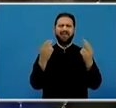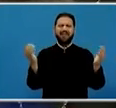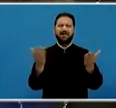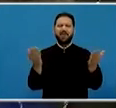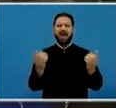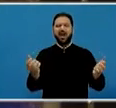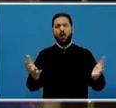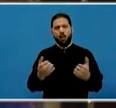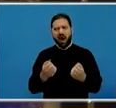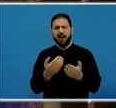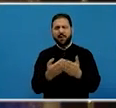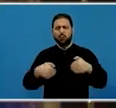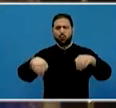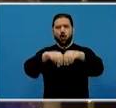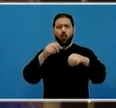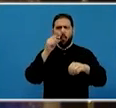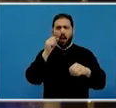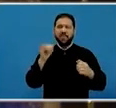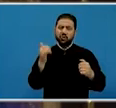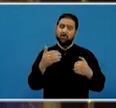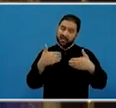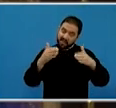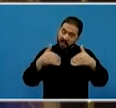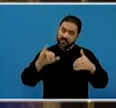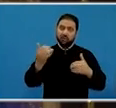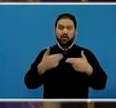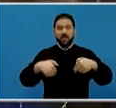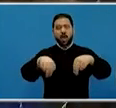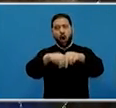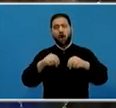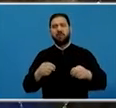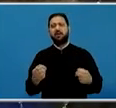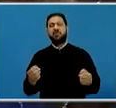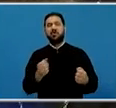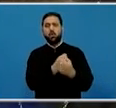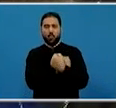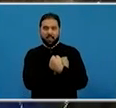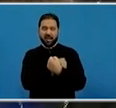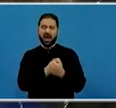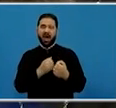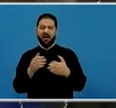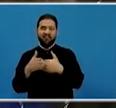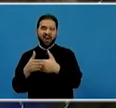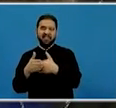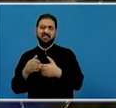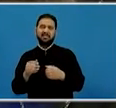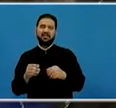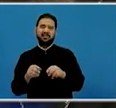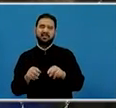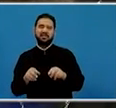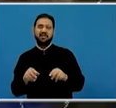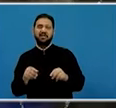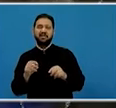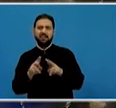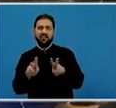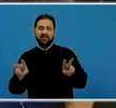oameni și spre care ne îndeamnă și pe noi și am putea să zicem că și iubirea față de aproapele este foarte importantă, iubirea față de fiecare